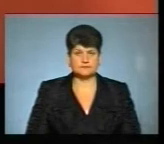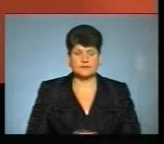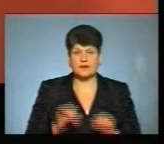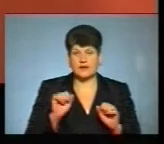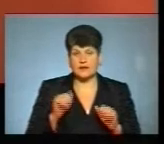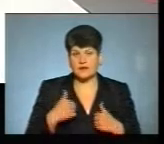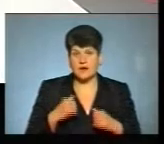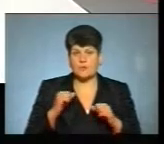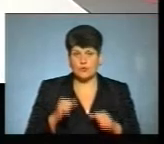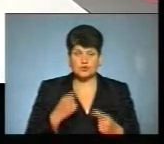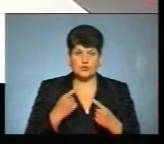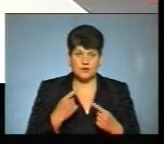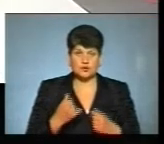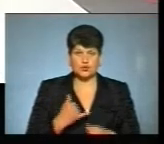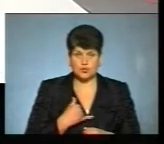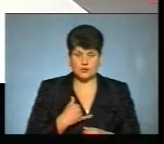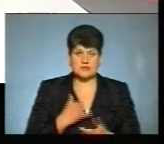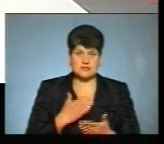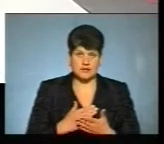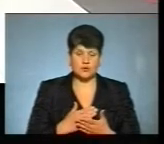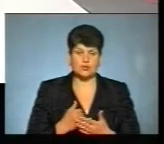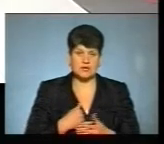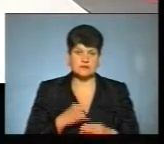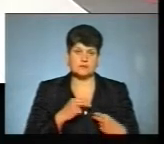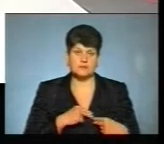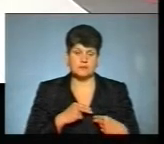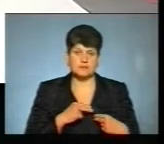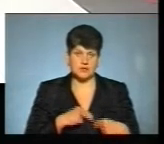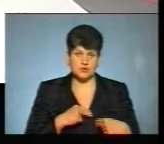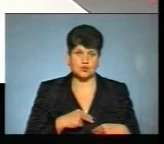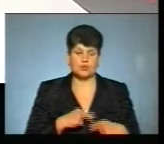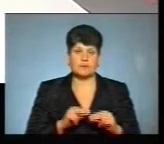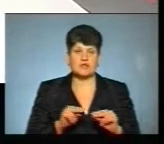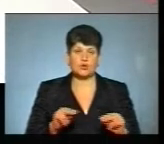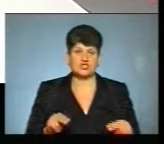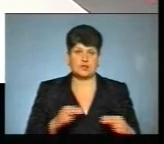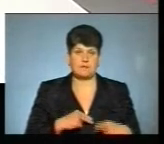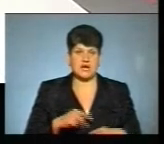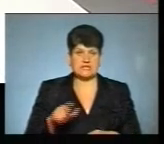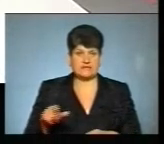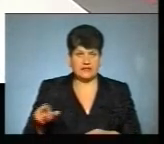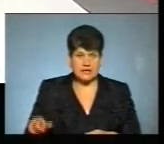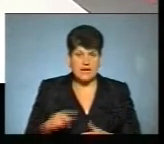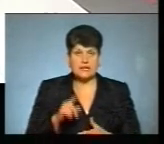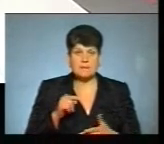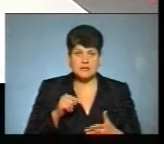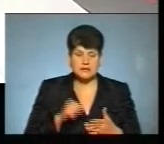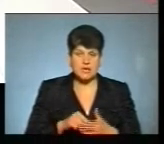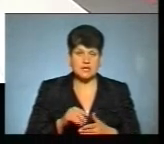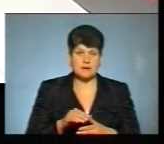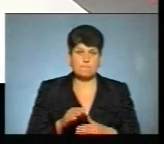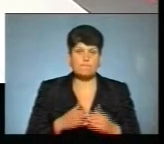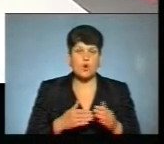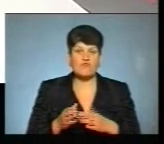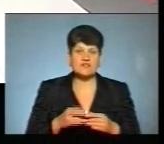можу говорити про те, що у нас є. У нас працюють педагогічні працівники, але, повірте, питання для професійної